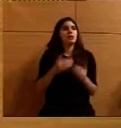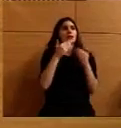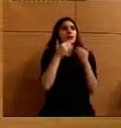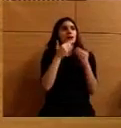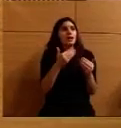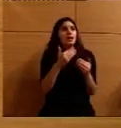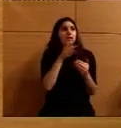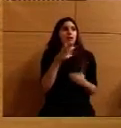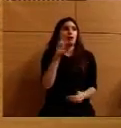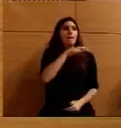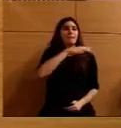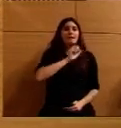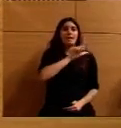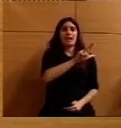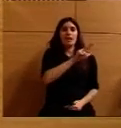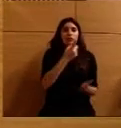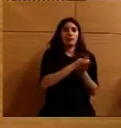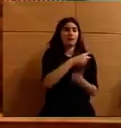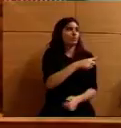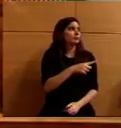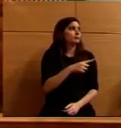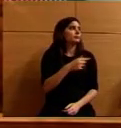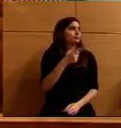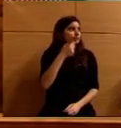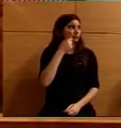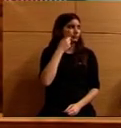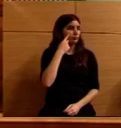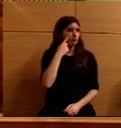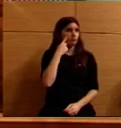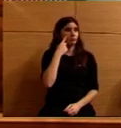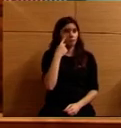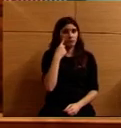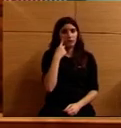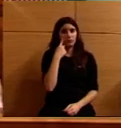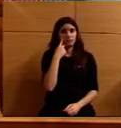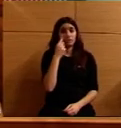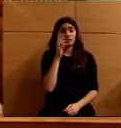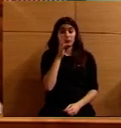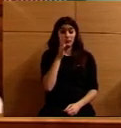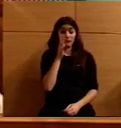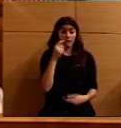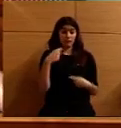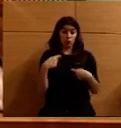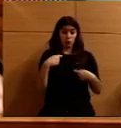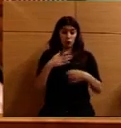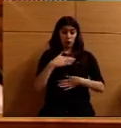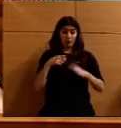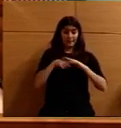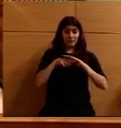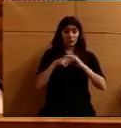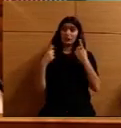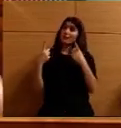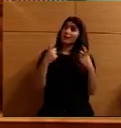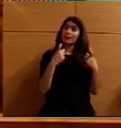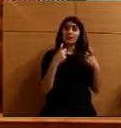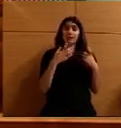senyor Suara. Senyor Mascarell. Mira, per a models el nostre, per a models de gestió davant les